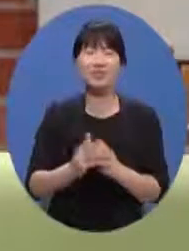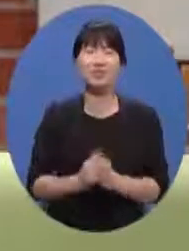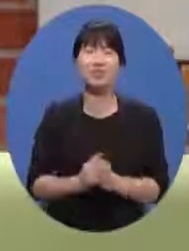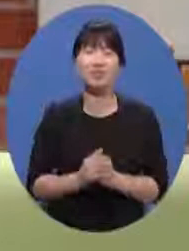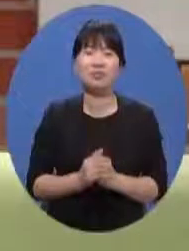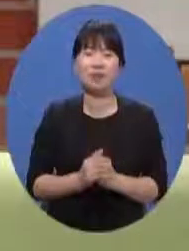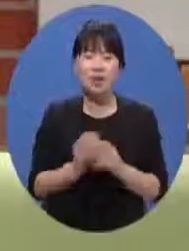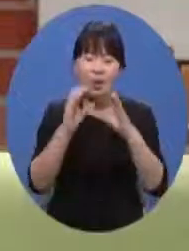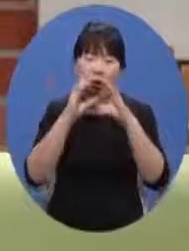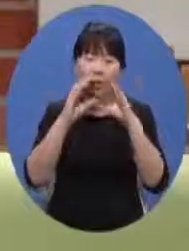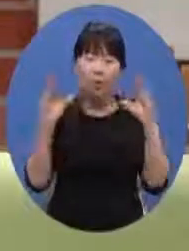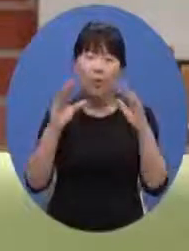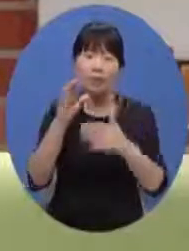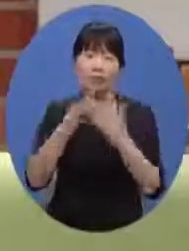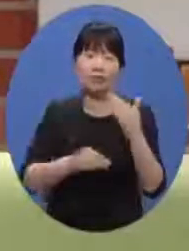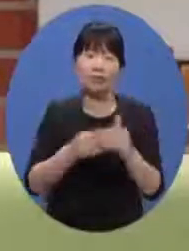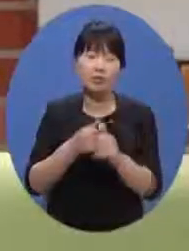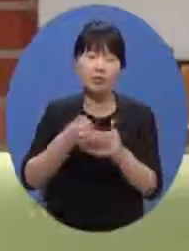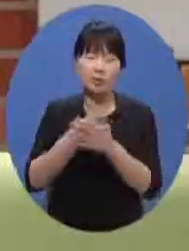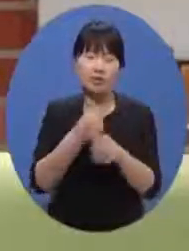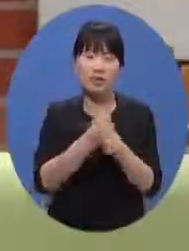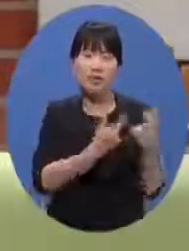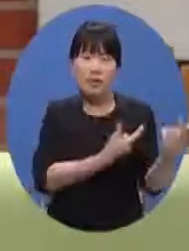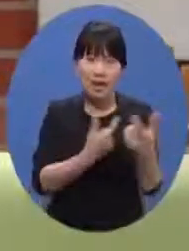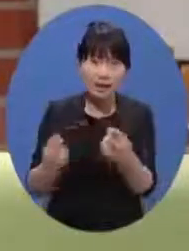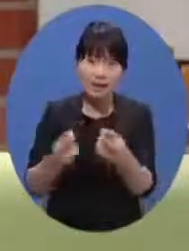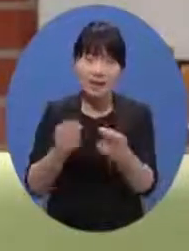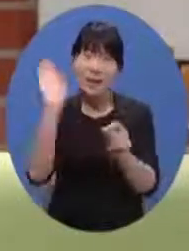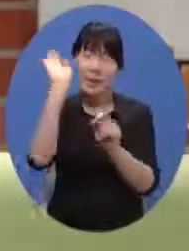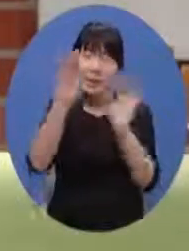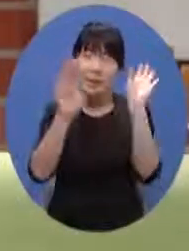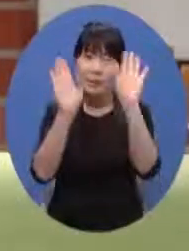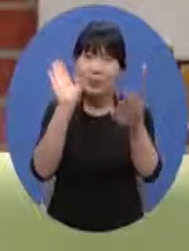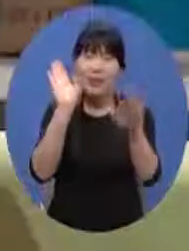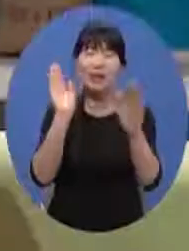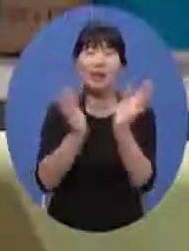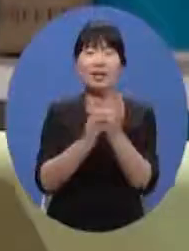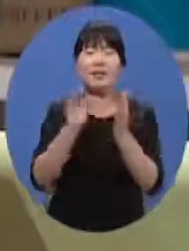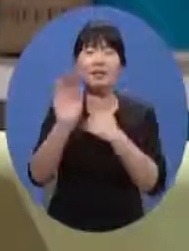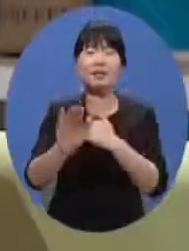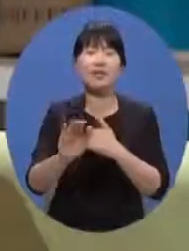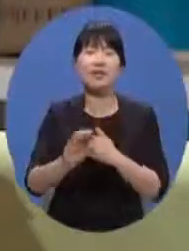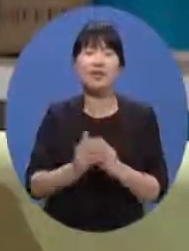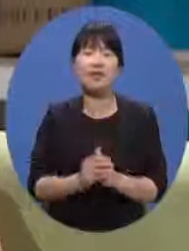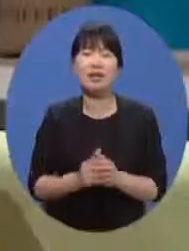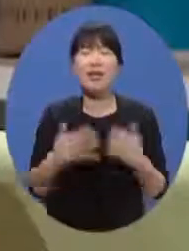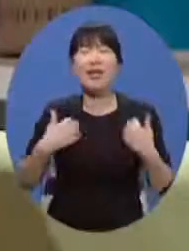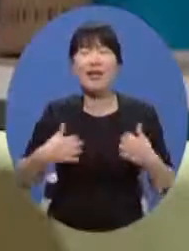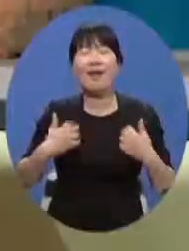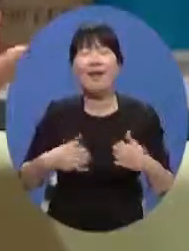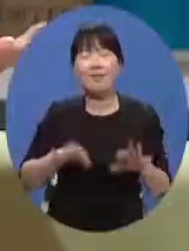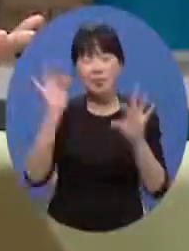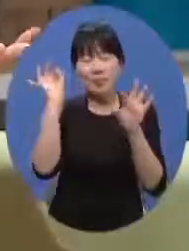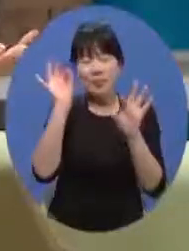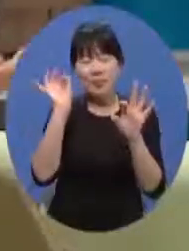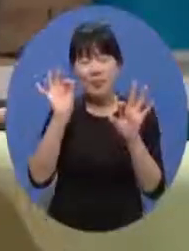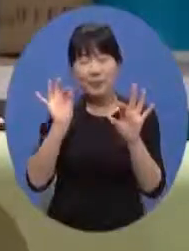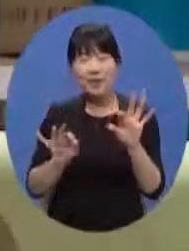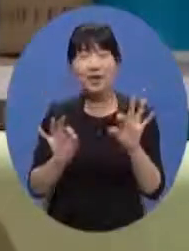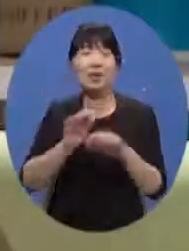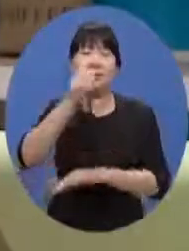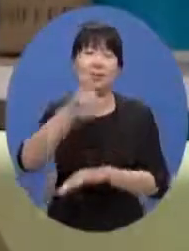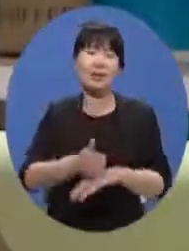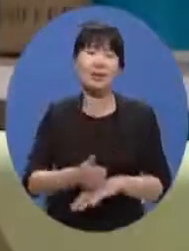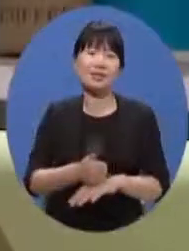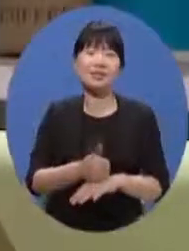그래서 풍선을 같이 순서를 정해가지고요. 같이 이렇게 좀 쳐보고 그런 다음에 아예 재미있게 한번 땅 터뜨려보는 걸로